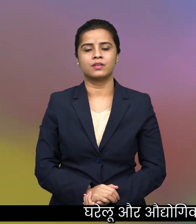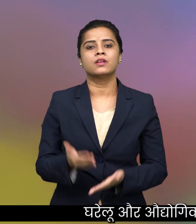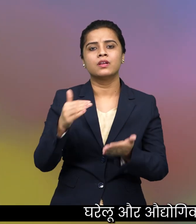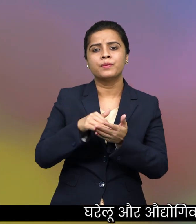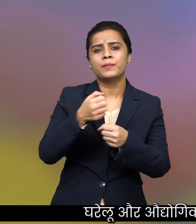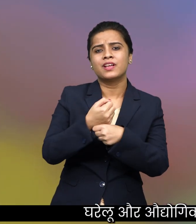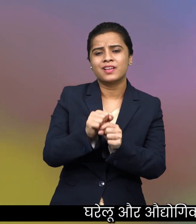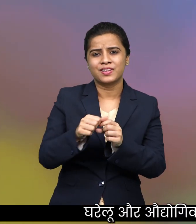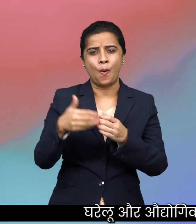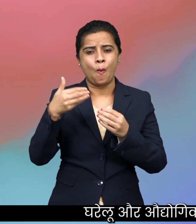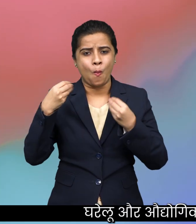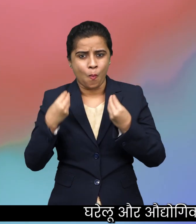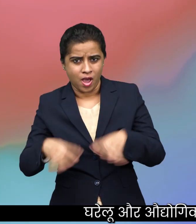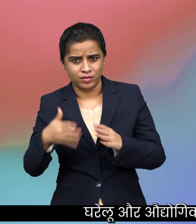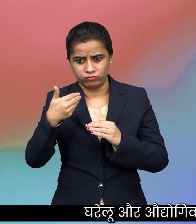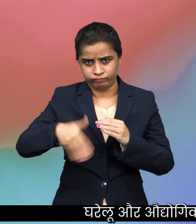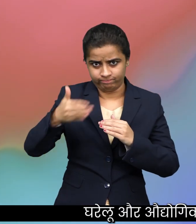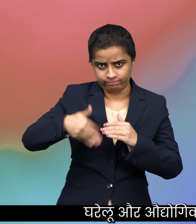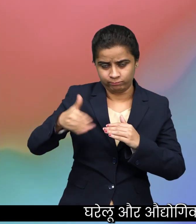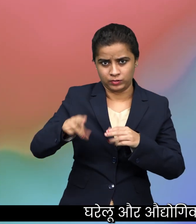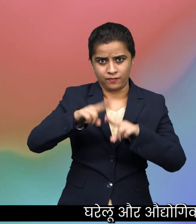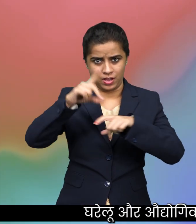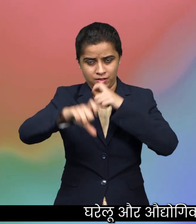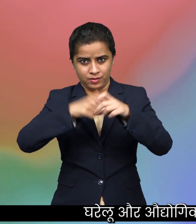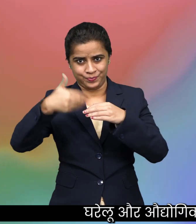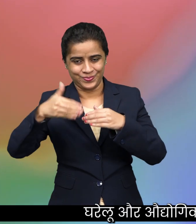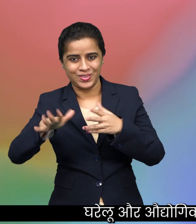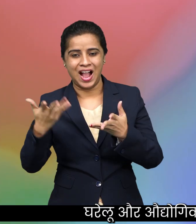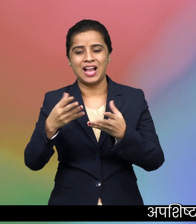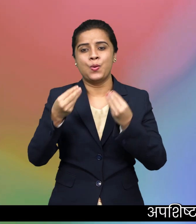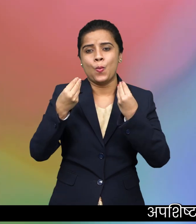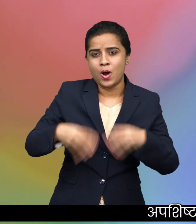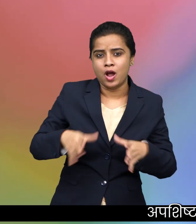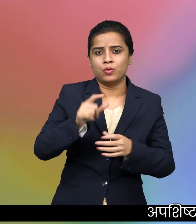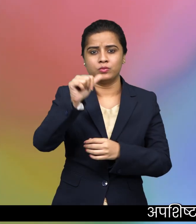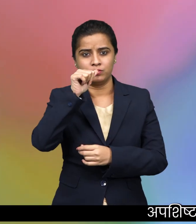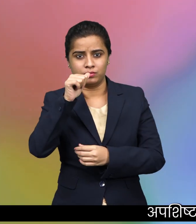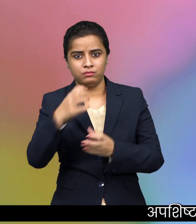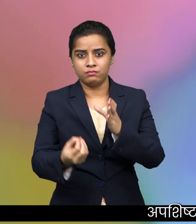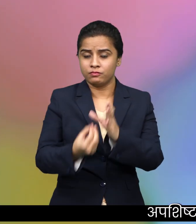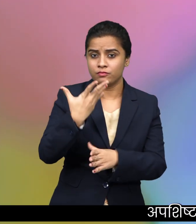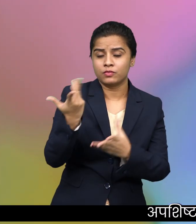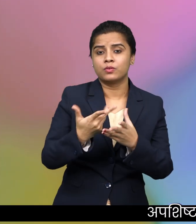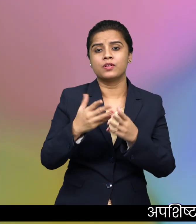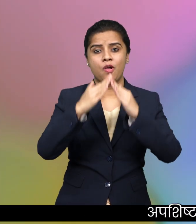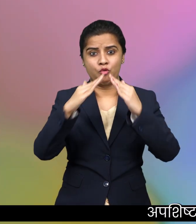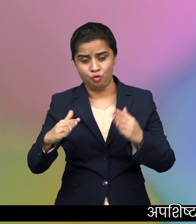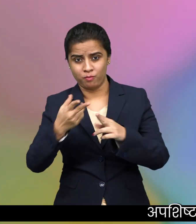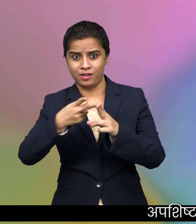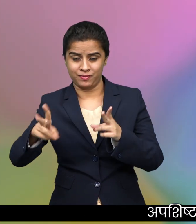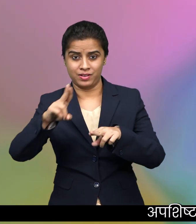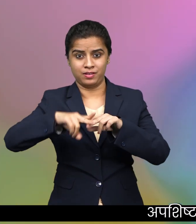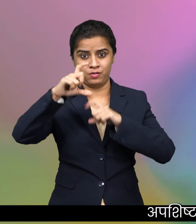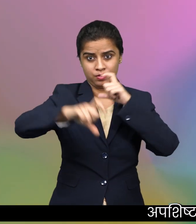घरेलू और औद्योगिक प्रक्रियाओं से उत्पन्न अनुपचारित मल जल या अपशिष्ट जल स्रोत का प्रमुख